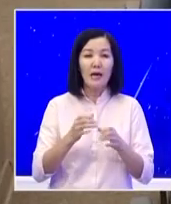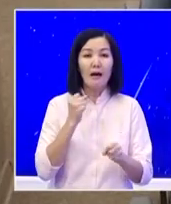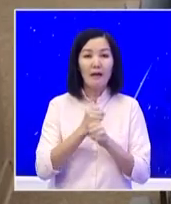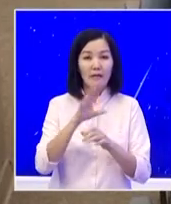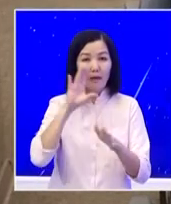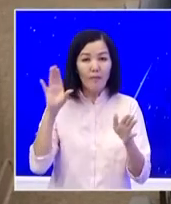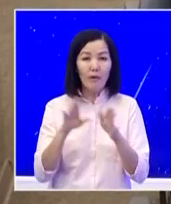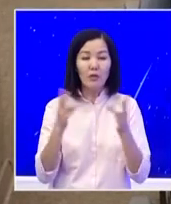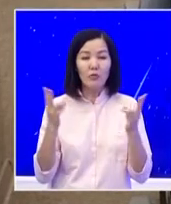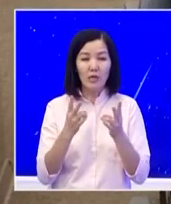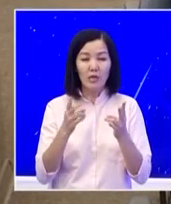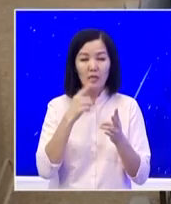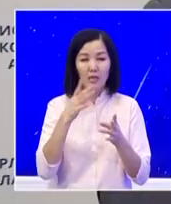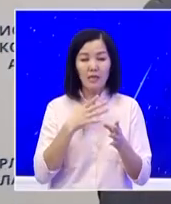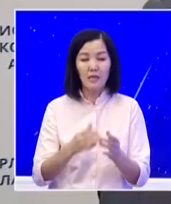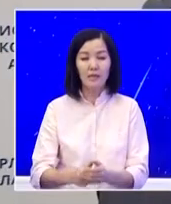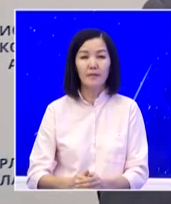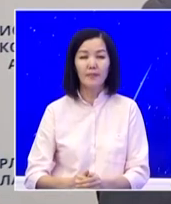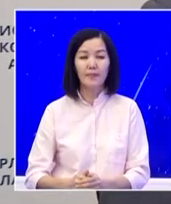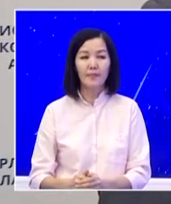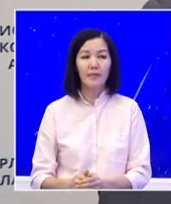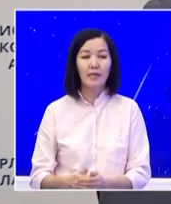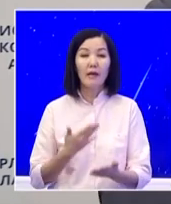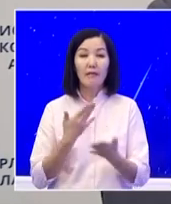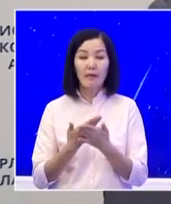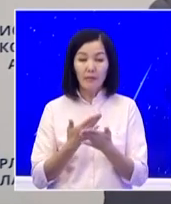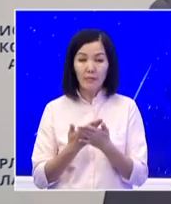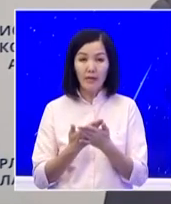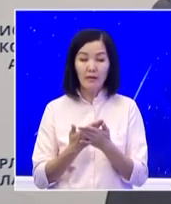қатаң сақтауға шақырады. Егер мұндай режим